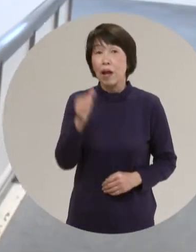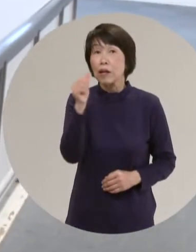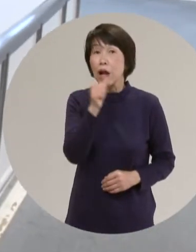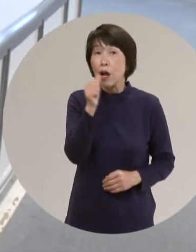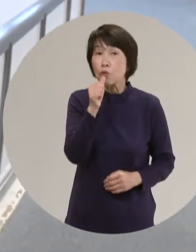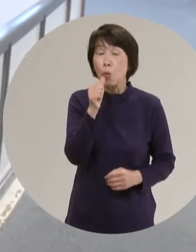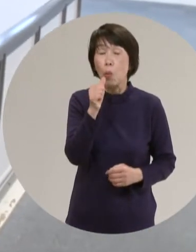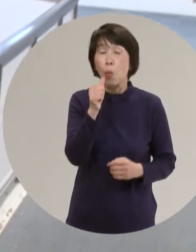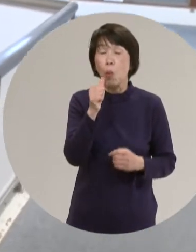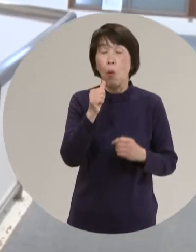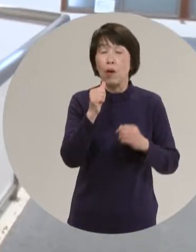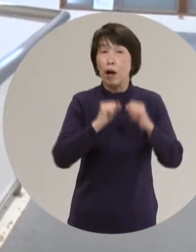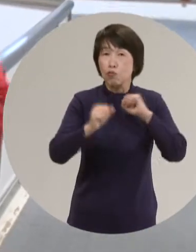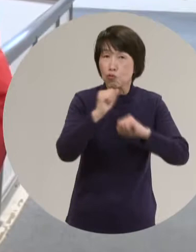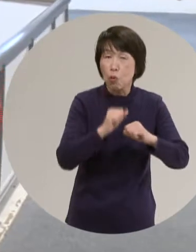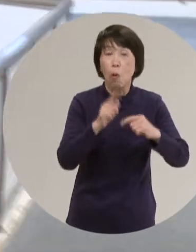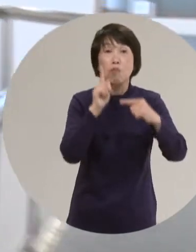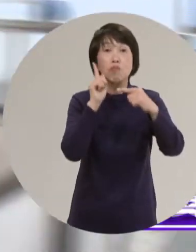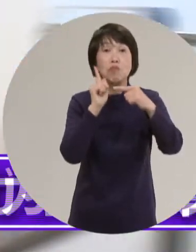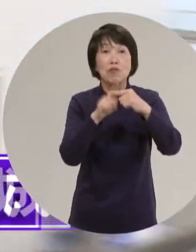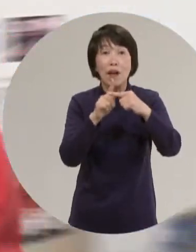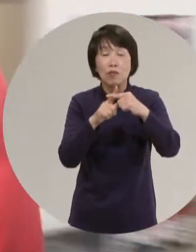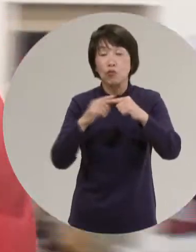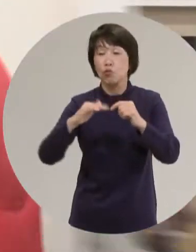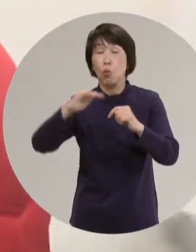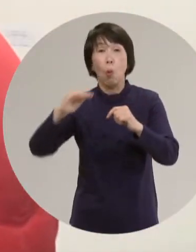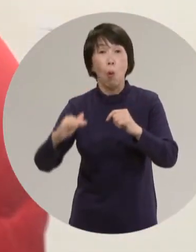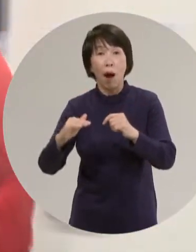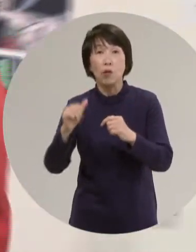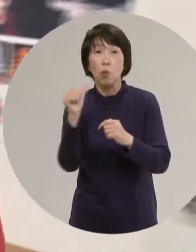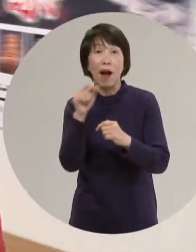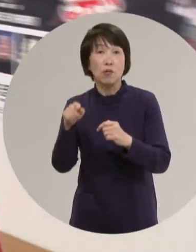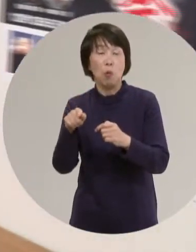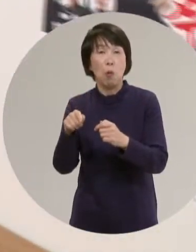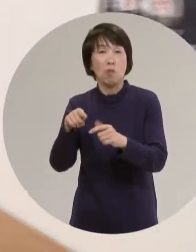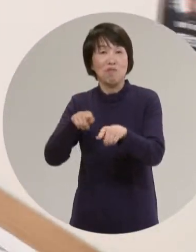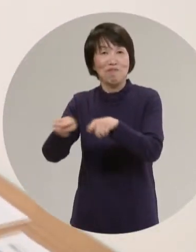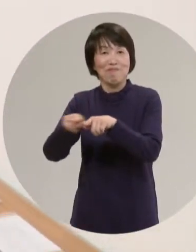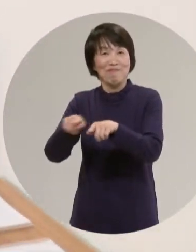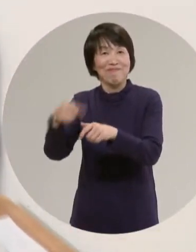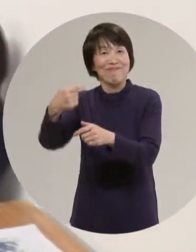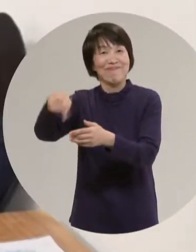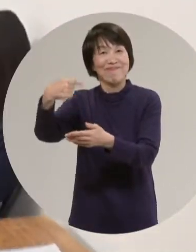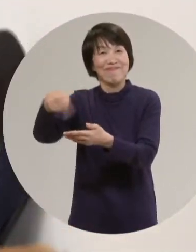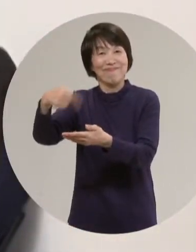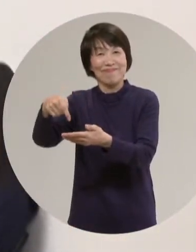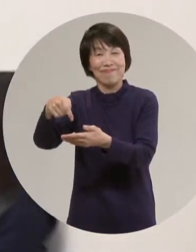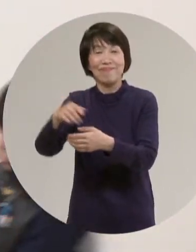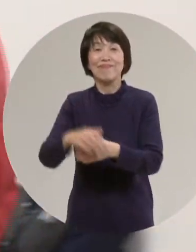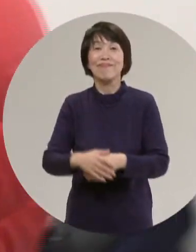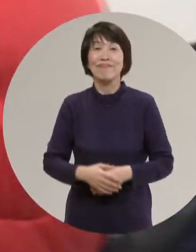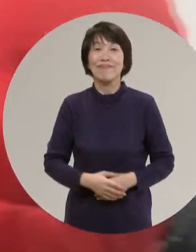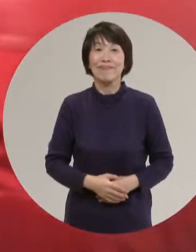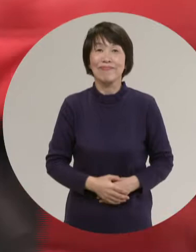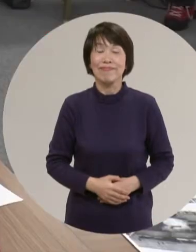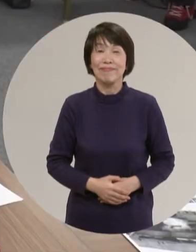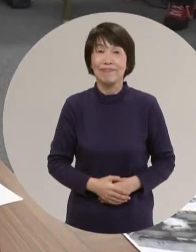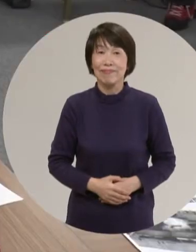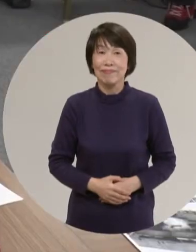ガイドをする傍ら、鍋谷さんが力を入れているのが後輩ガイドの育成。